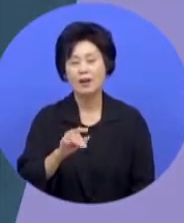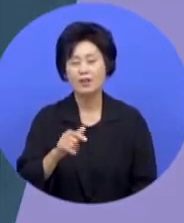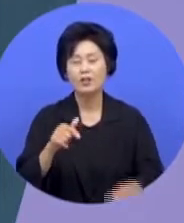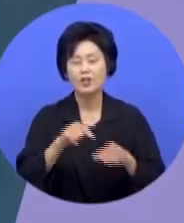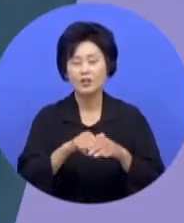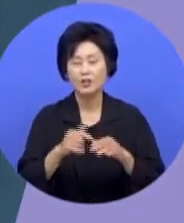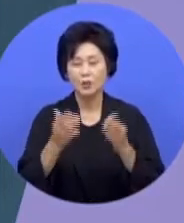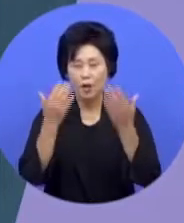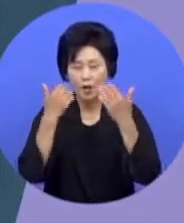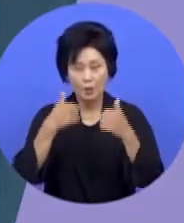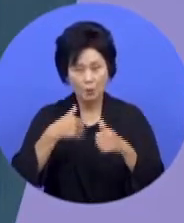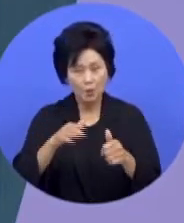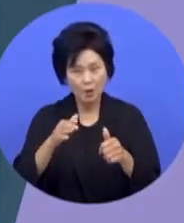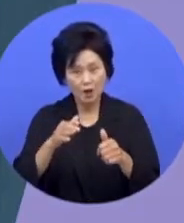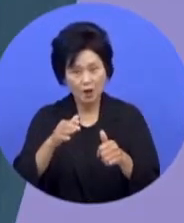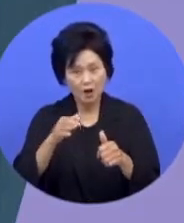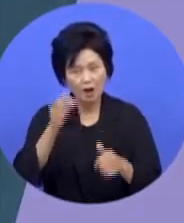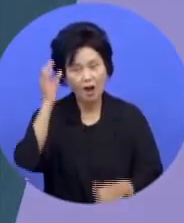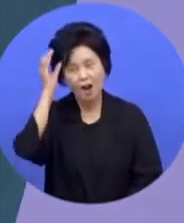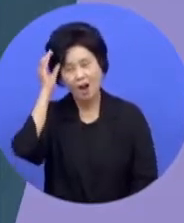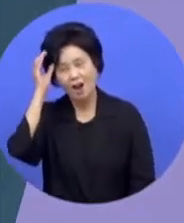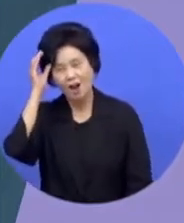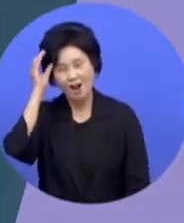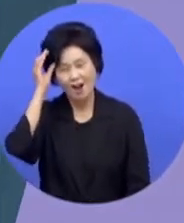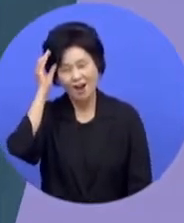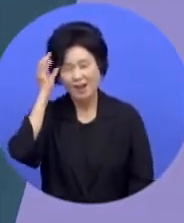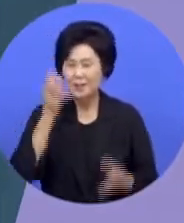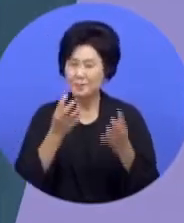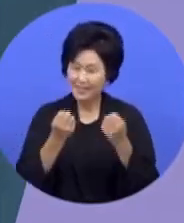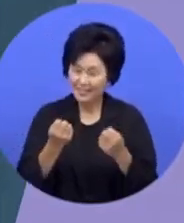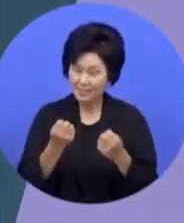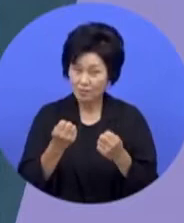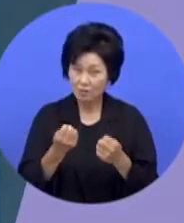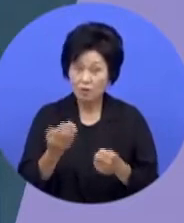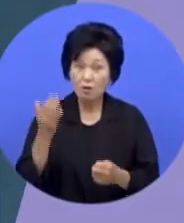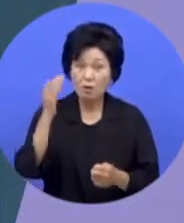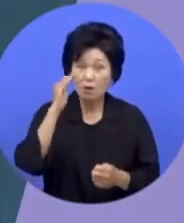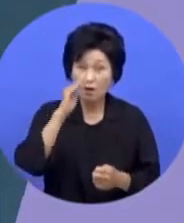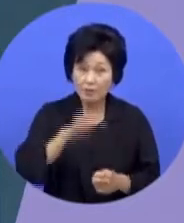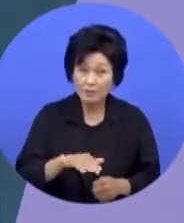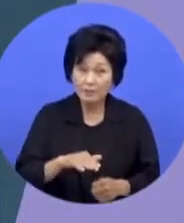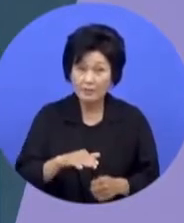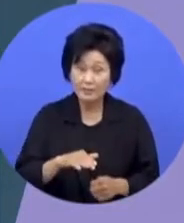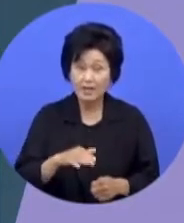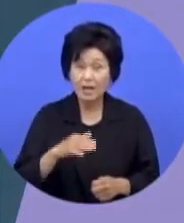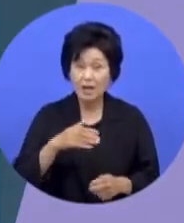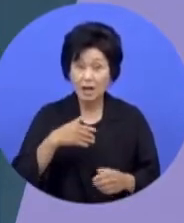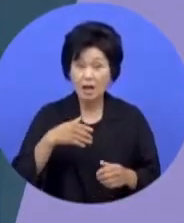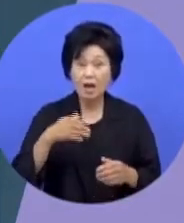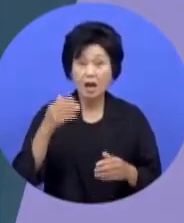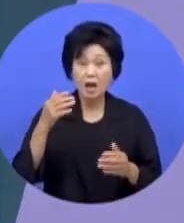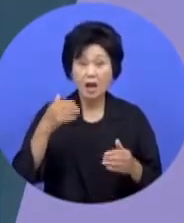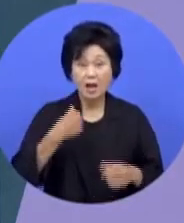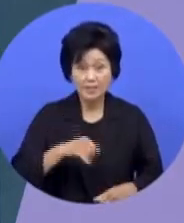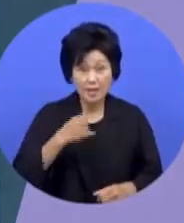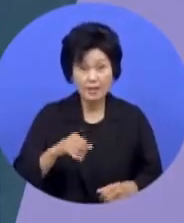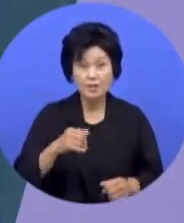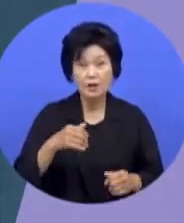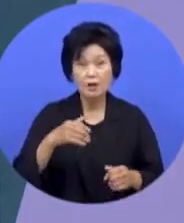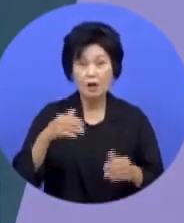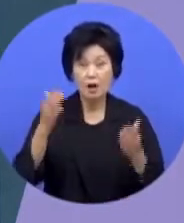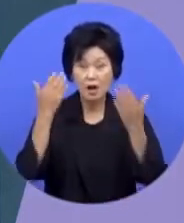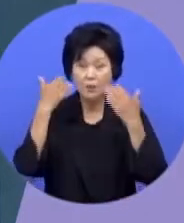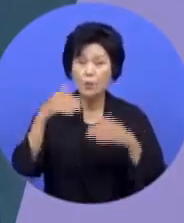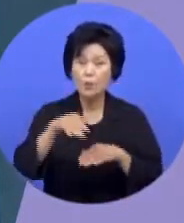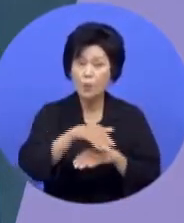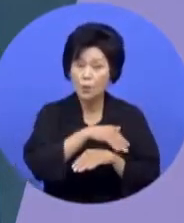제가 초반에 점점 보내면서 저 역시도 기독교 교육이 아닌 사실 공교육을 받은 세대잖아요. 그렇지. 그러다 보니까